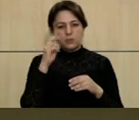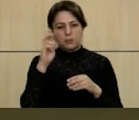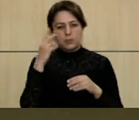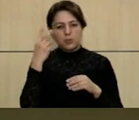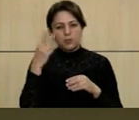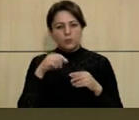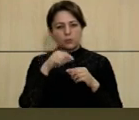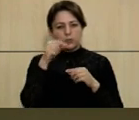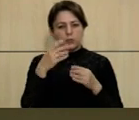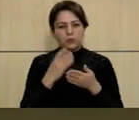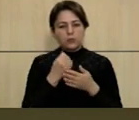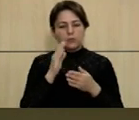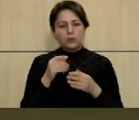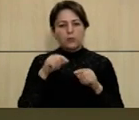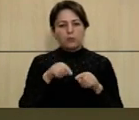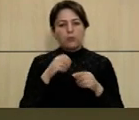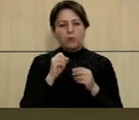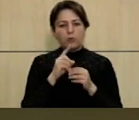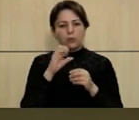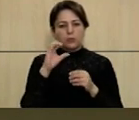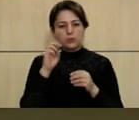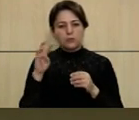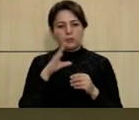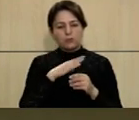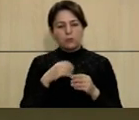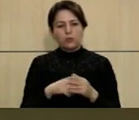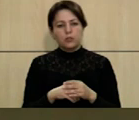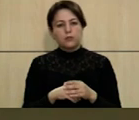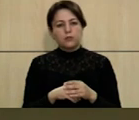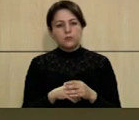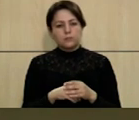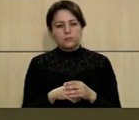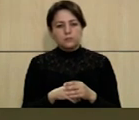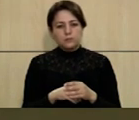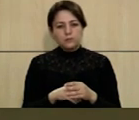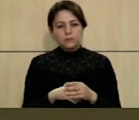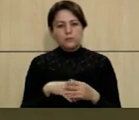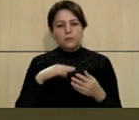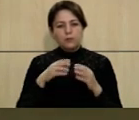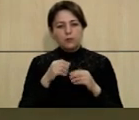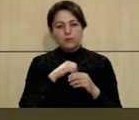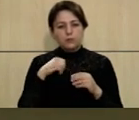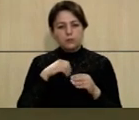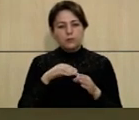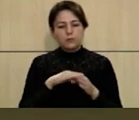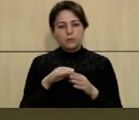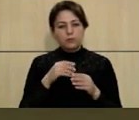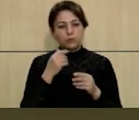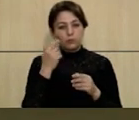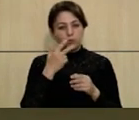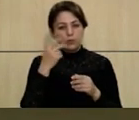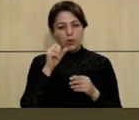chiqadi va bu bizda 11 santimetrimiz kelib chiqdi. Va o'z navbatida 3-chisi.